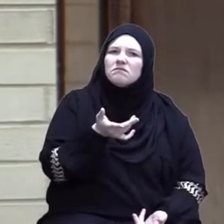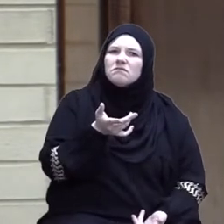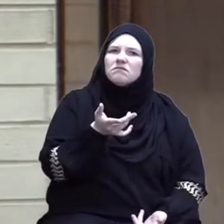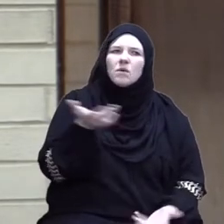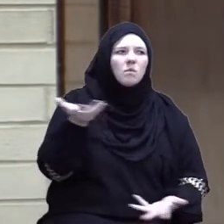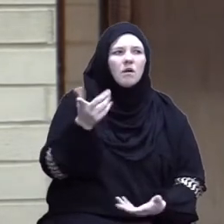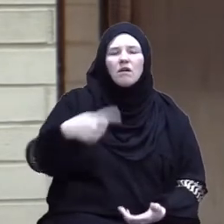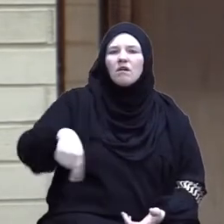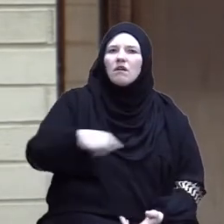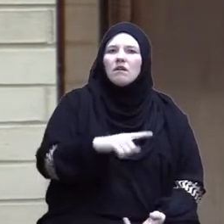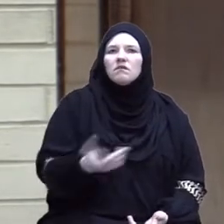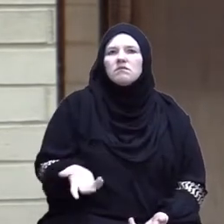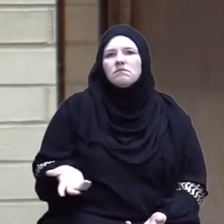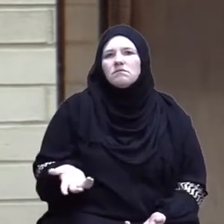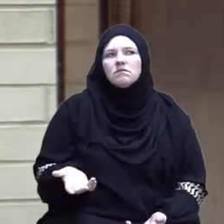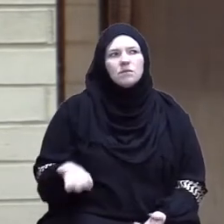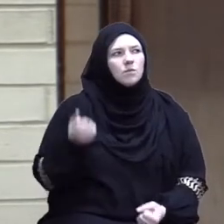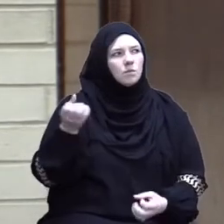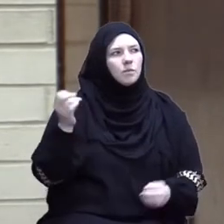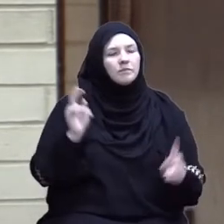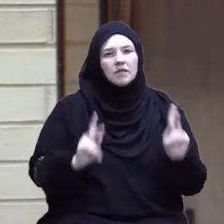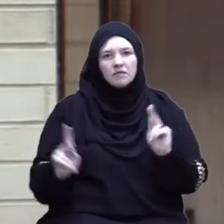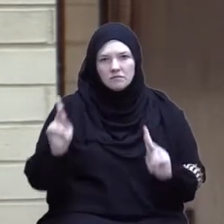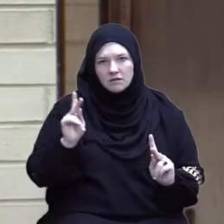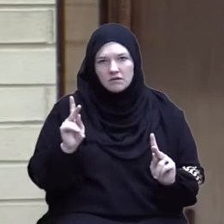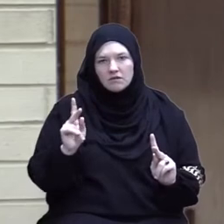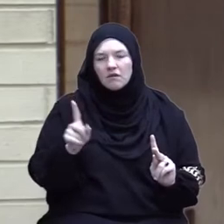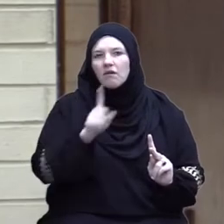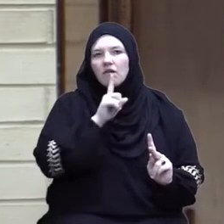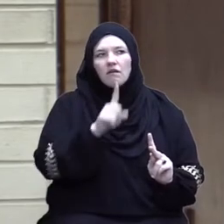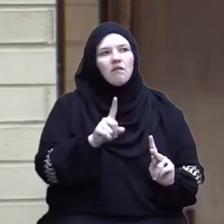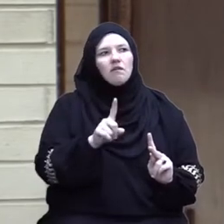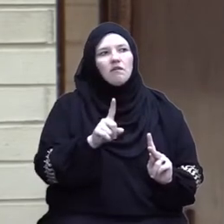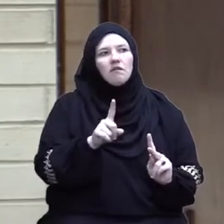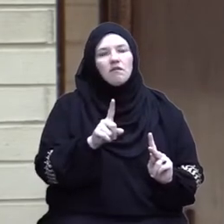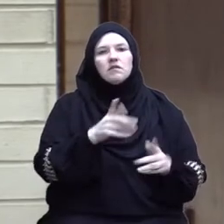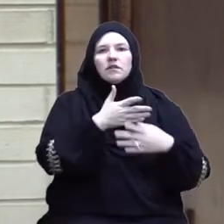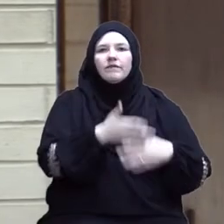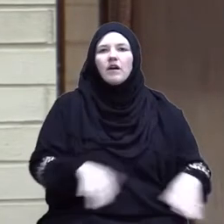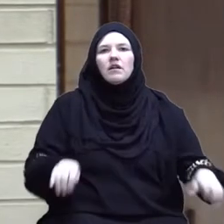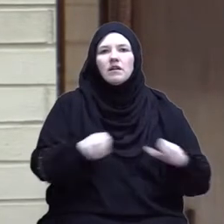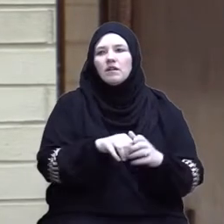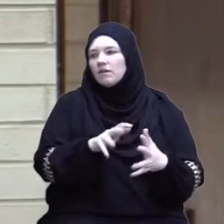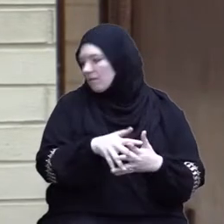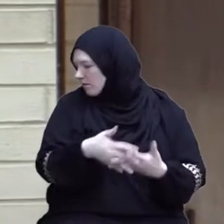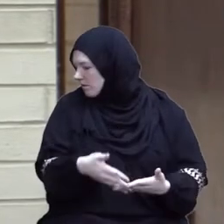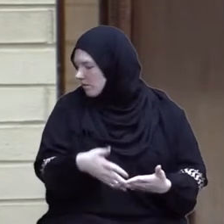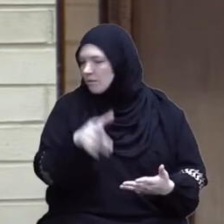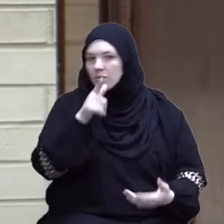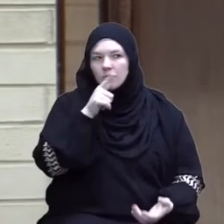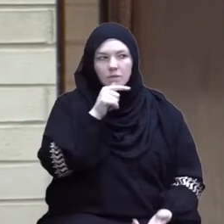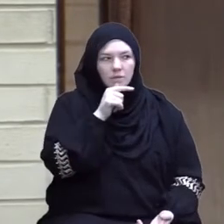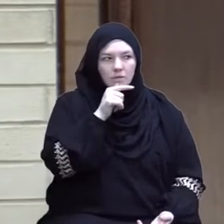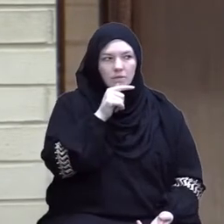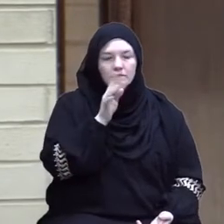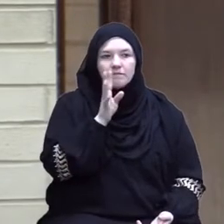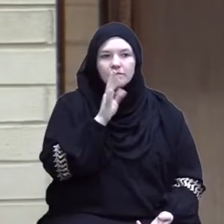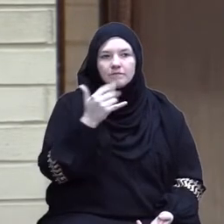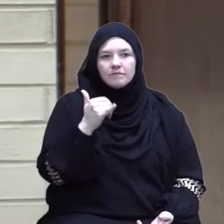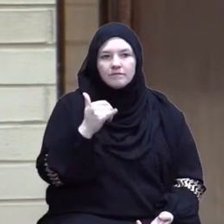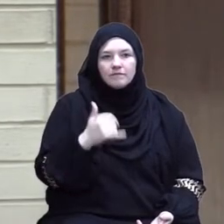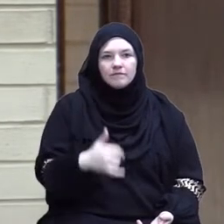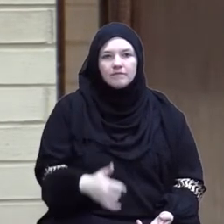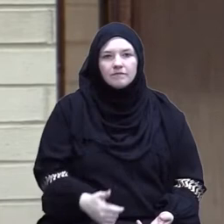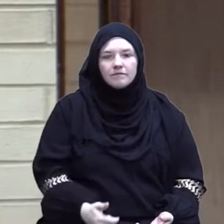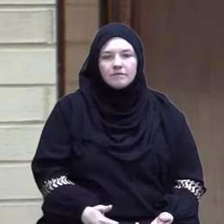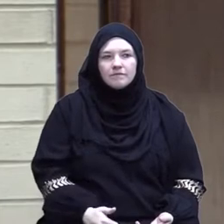they? So people are divided. In the Quran, هو الذي خلقكم